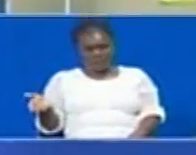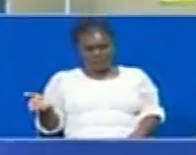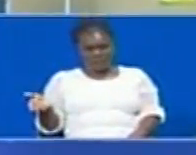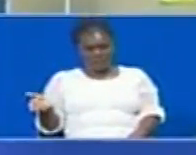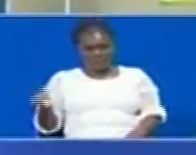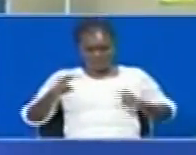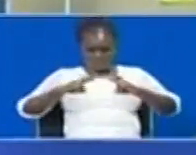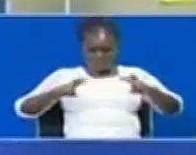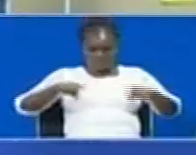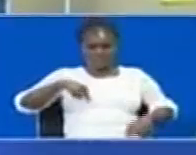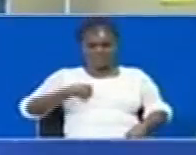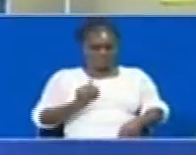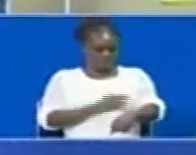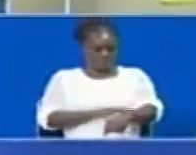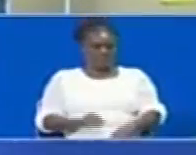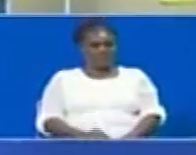tunajikagua katika